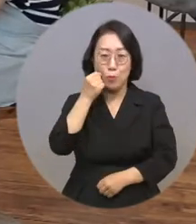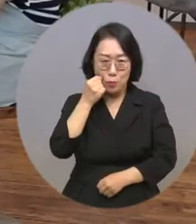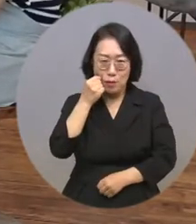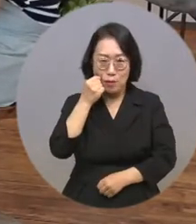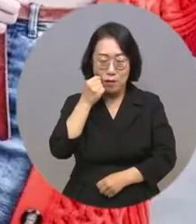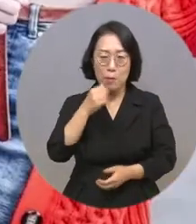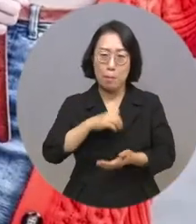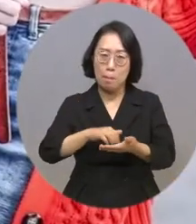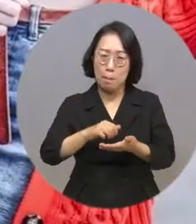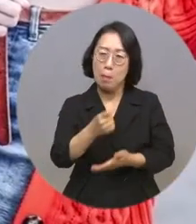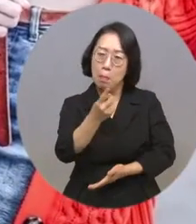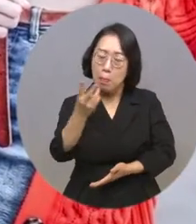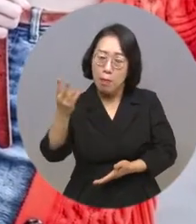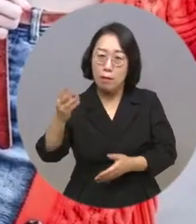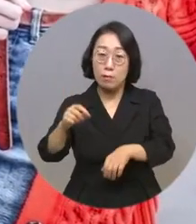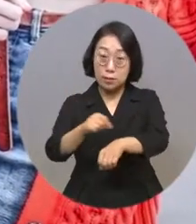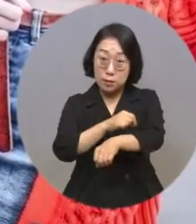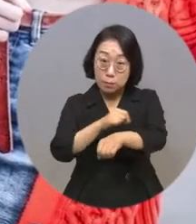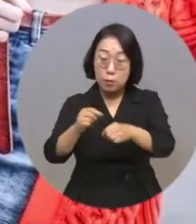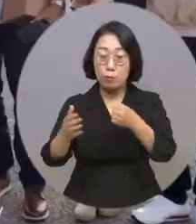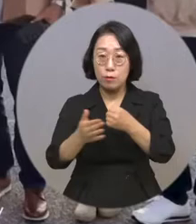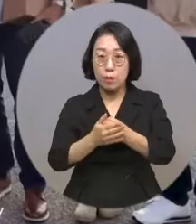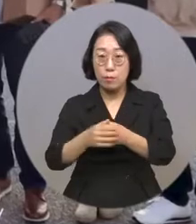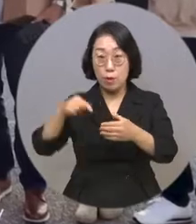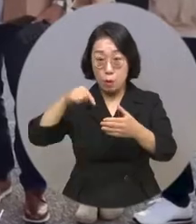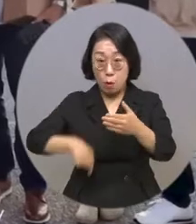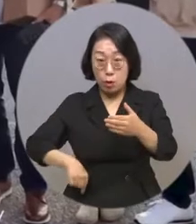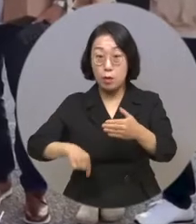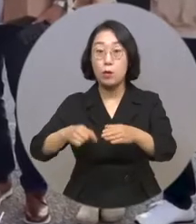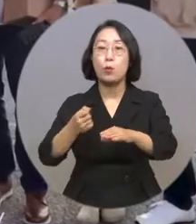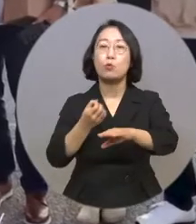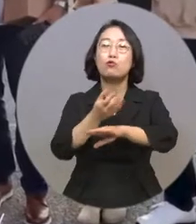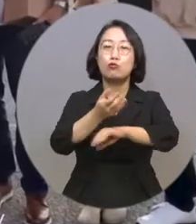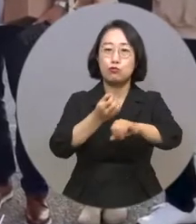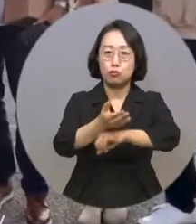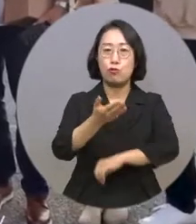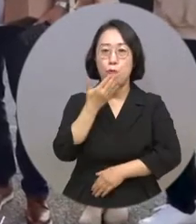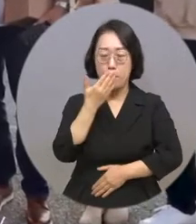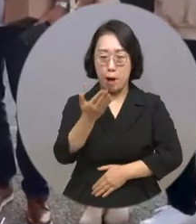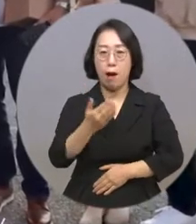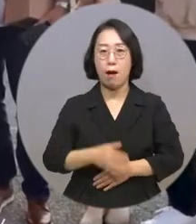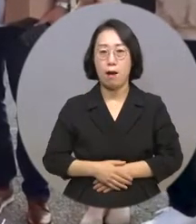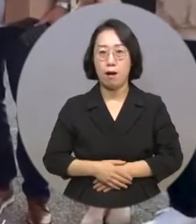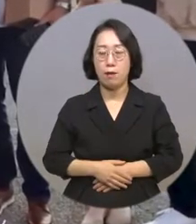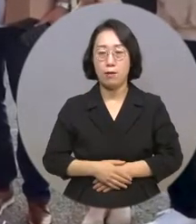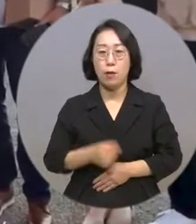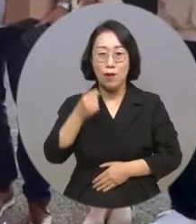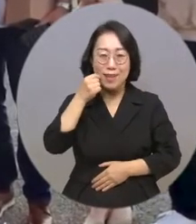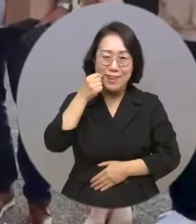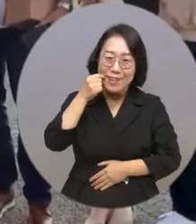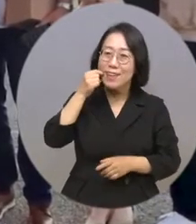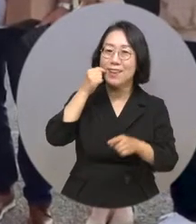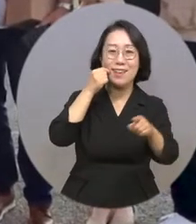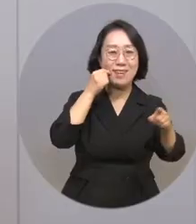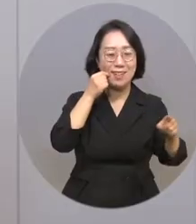수밖에 없어 희소성이 높아 국내 판매는 물론 외국 수출까지 이어져 인기가